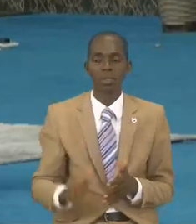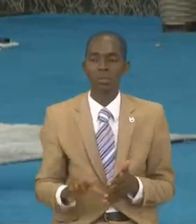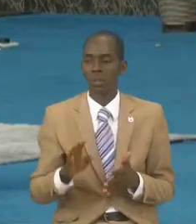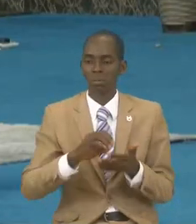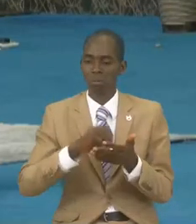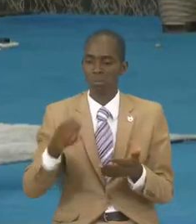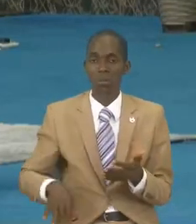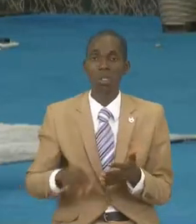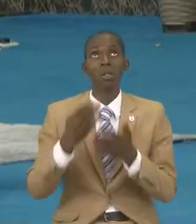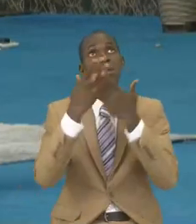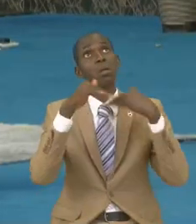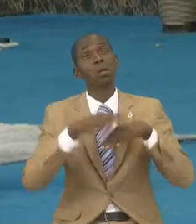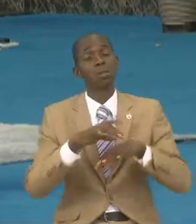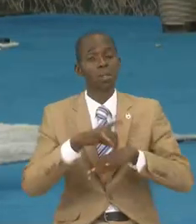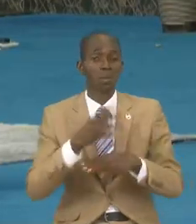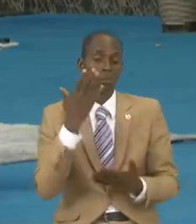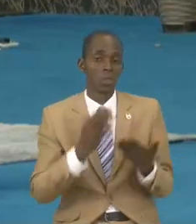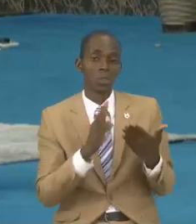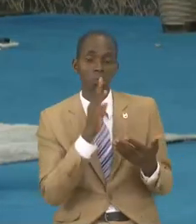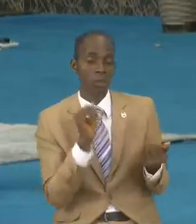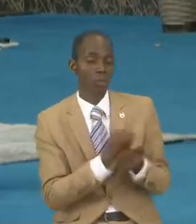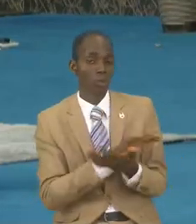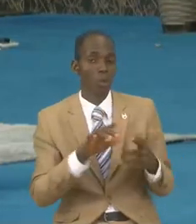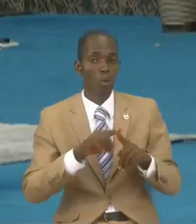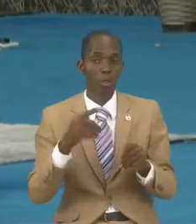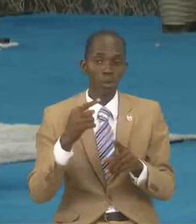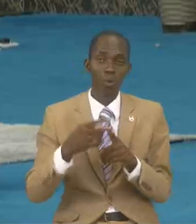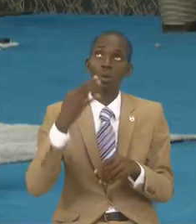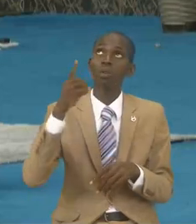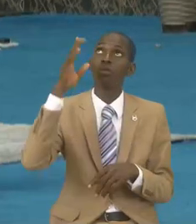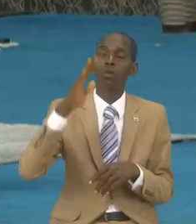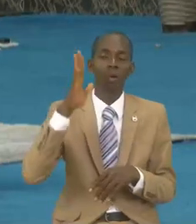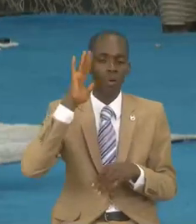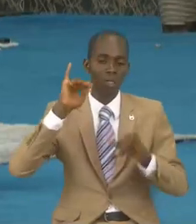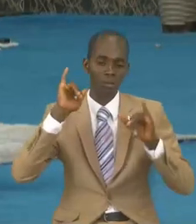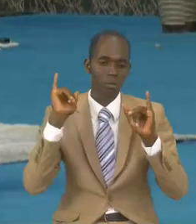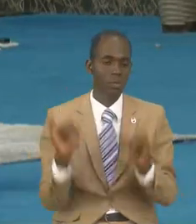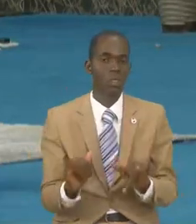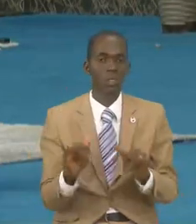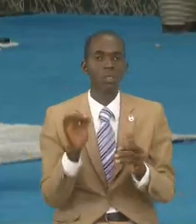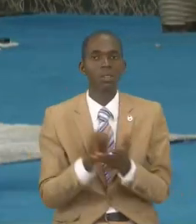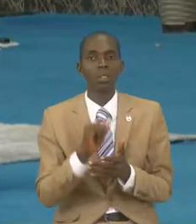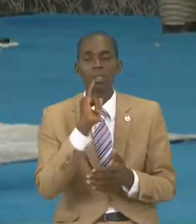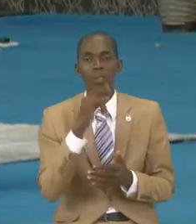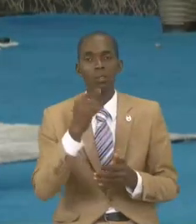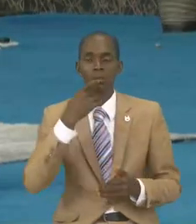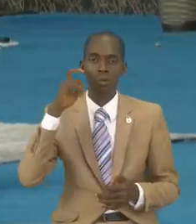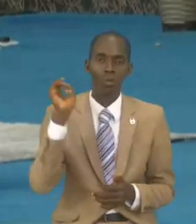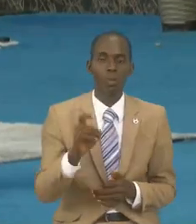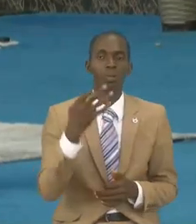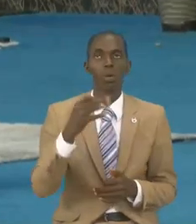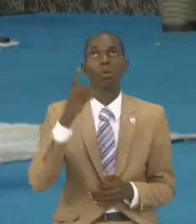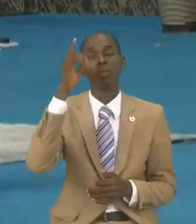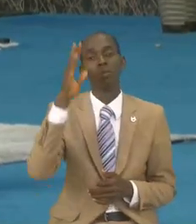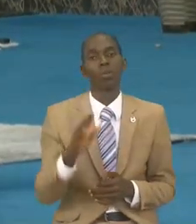passeront, mais ma parole ne passera jamais. Ça, c'est le commandement de Dieu, le Dieu